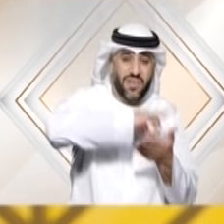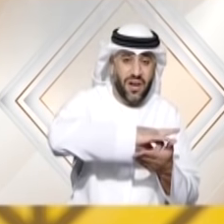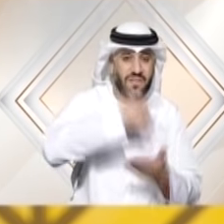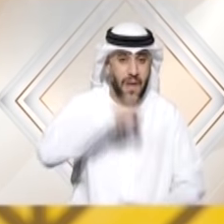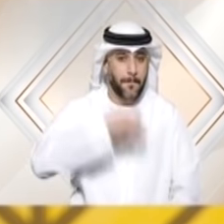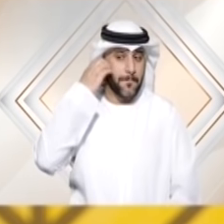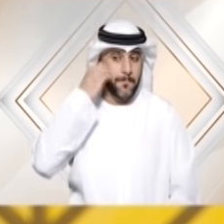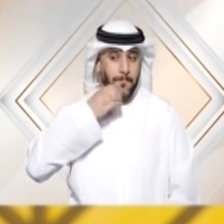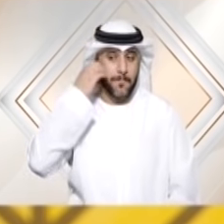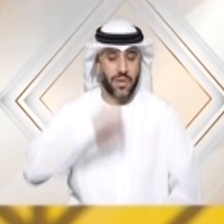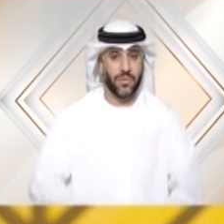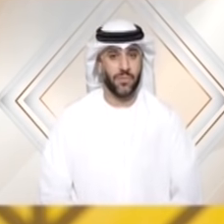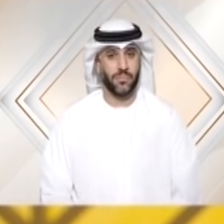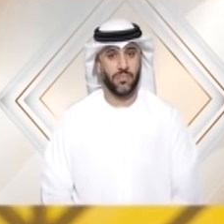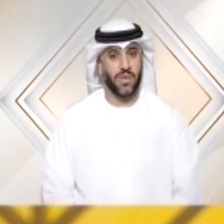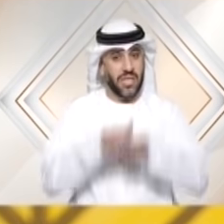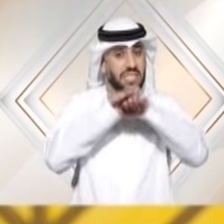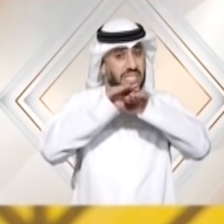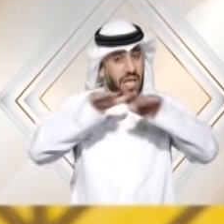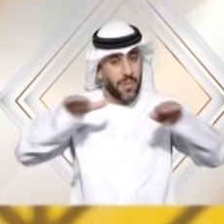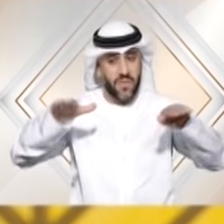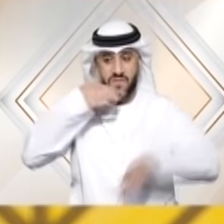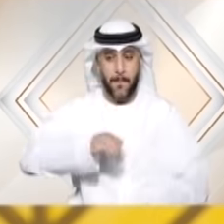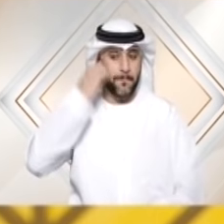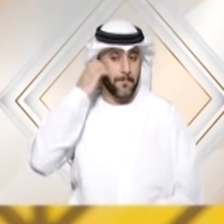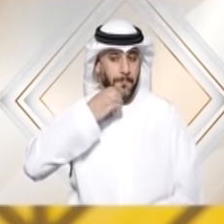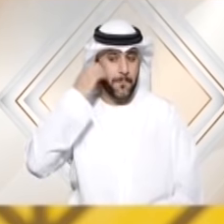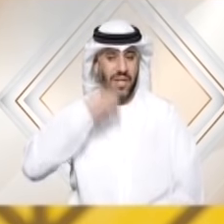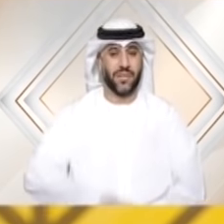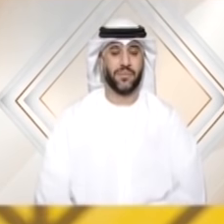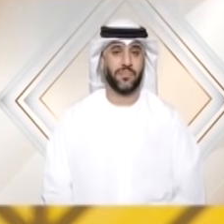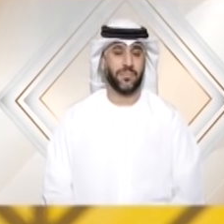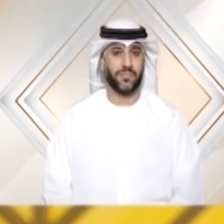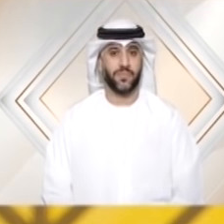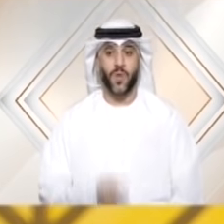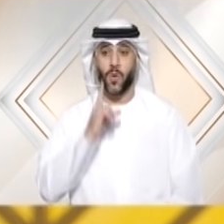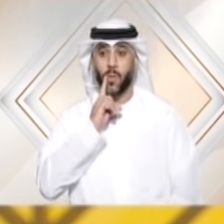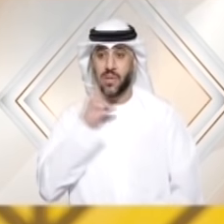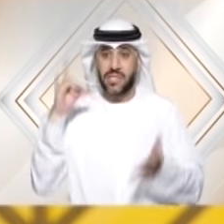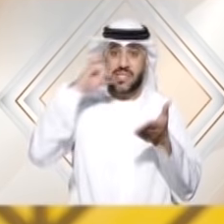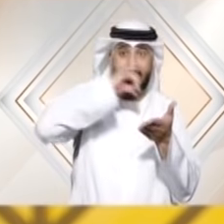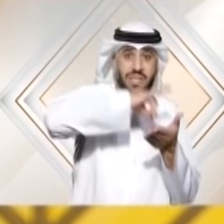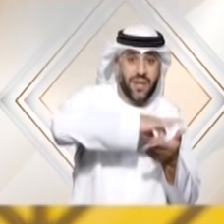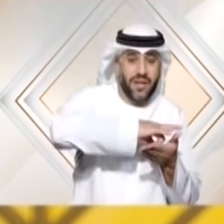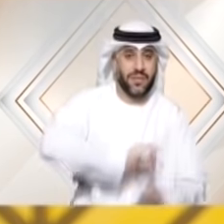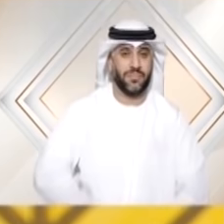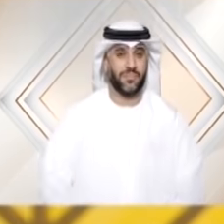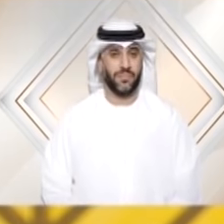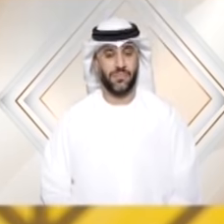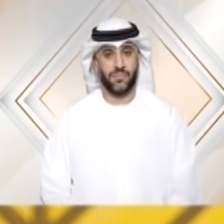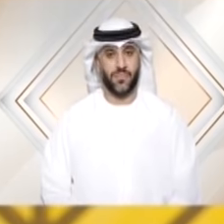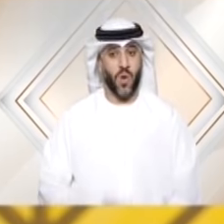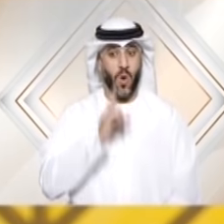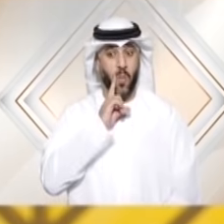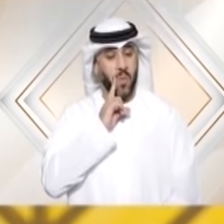حياتي، شوفي هاي البلاد شو فيها أمان. المهم حتى نكسب. المهم هي ادخلي في الموضوع. جبت أمي، جيت أجيب أمي عندي. قالت